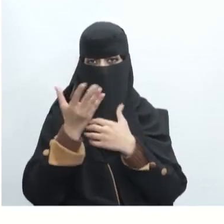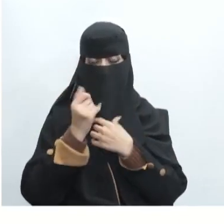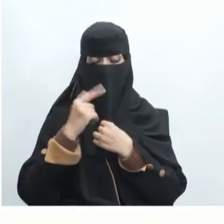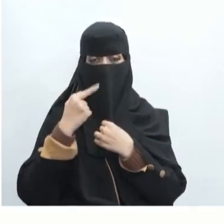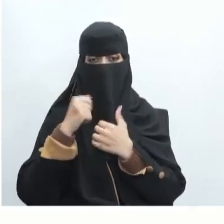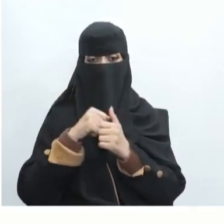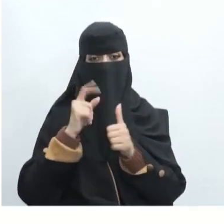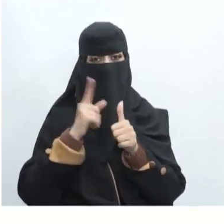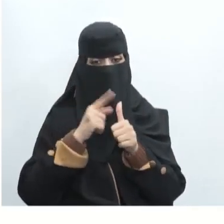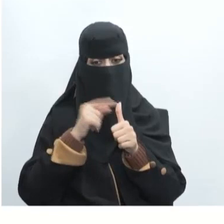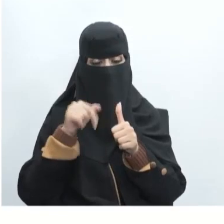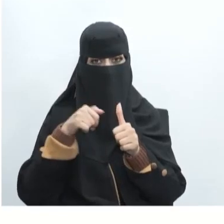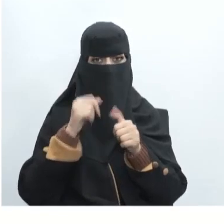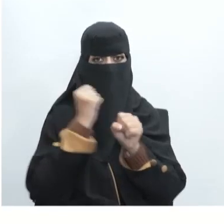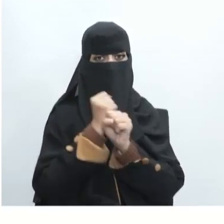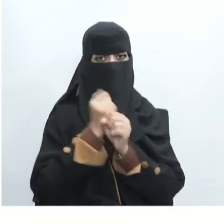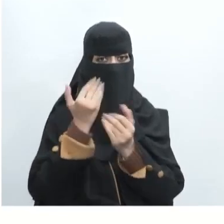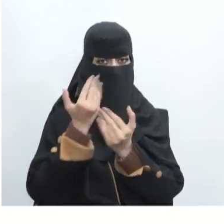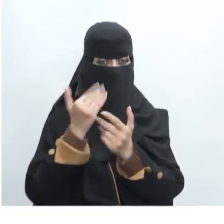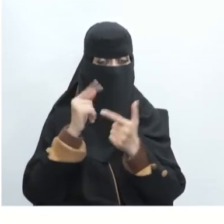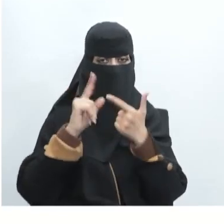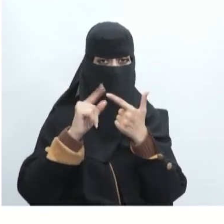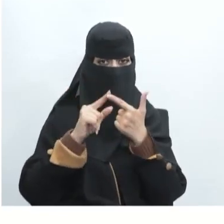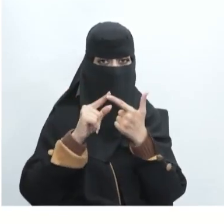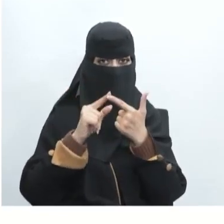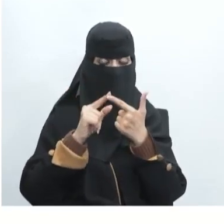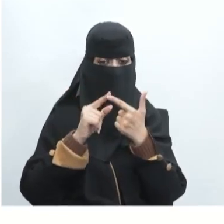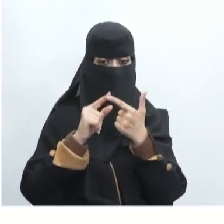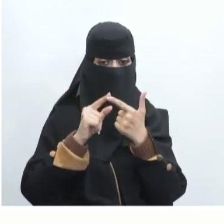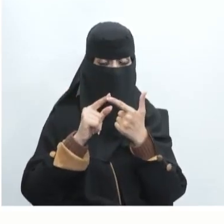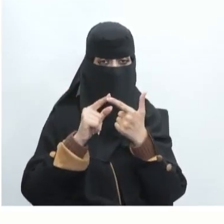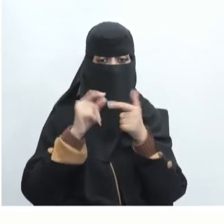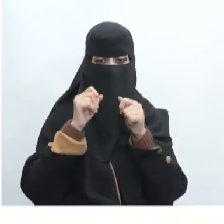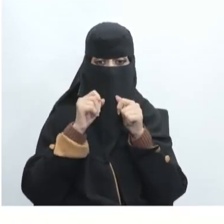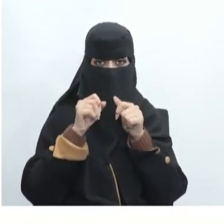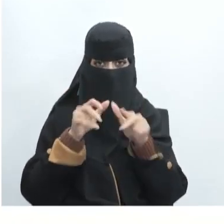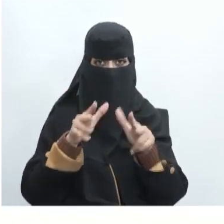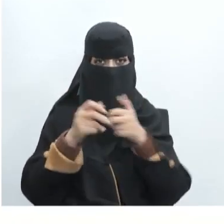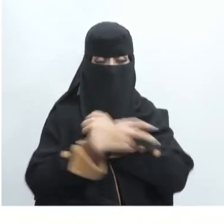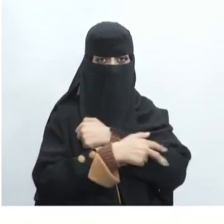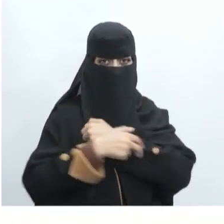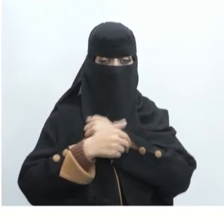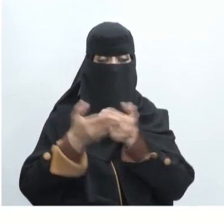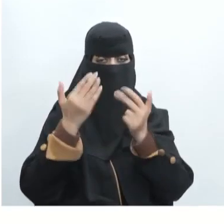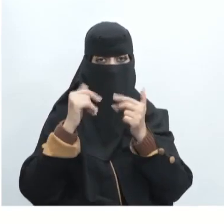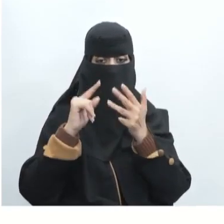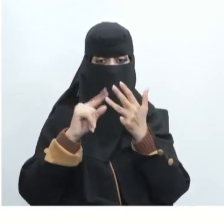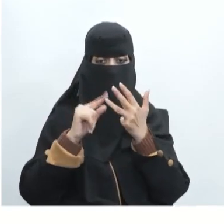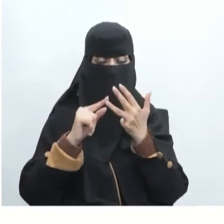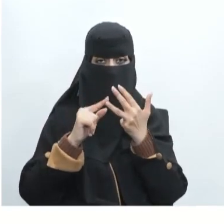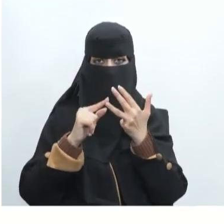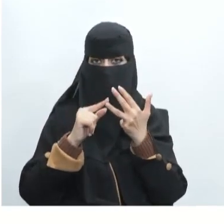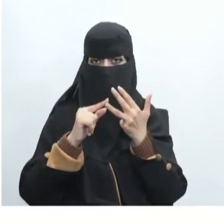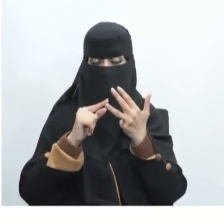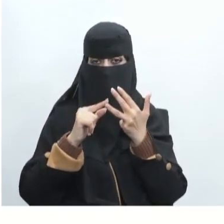الممتازين هي البطاله وماذا بعد احسنتم والفقر واخرها